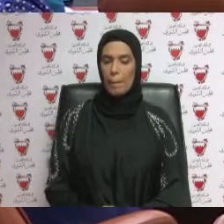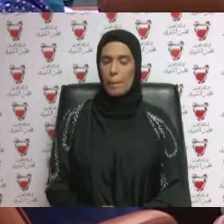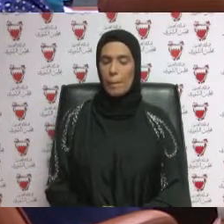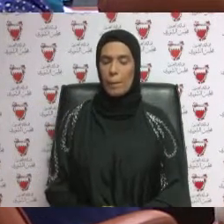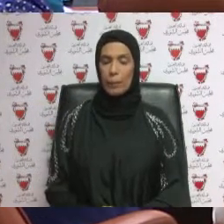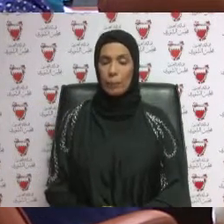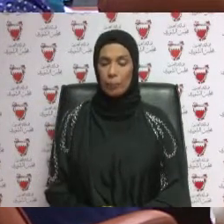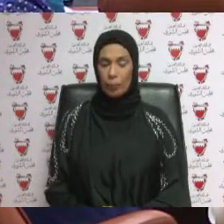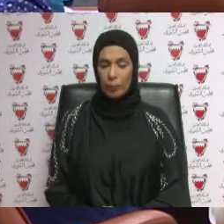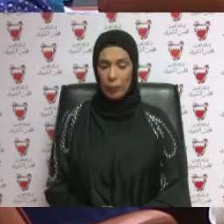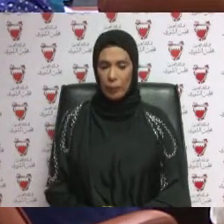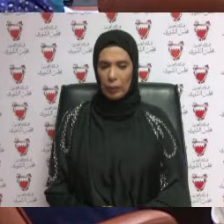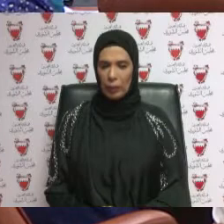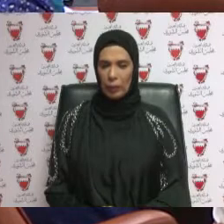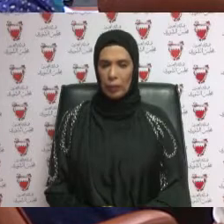وطبعا